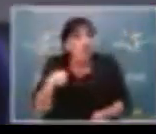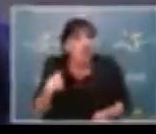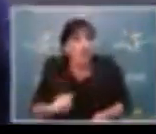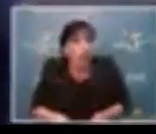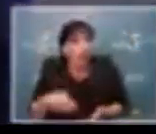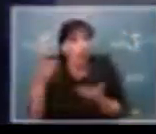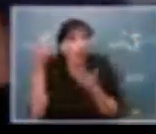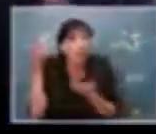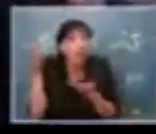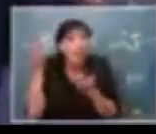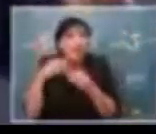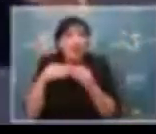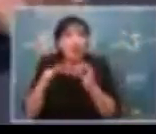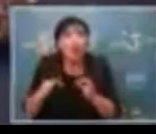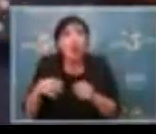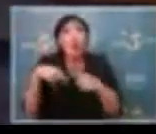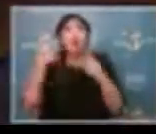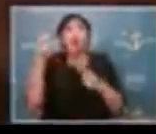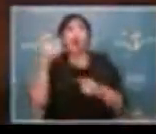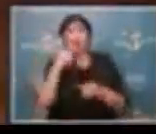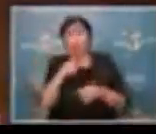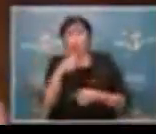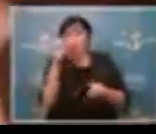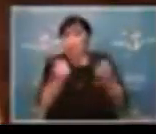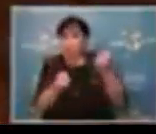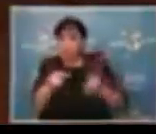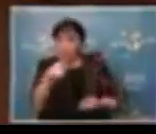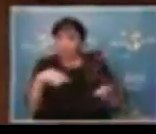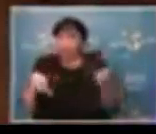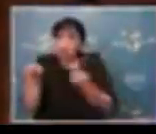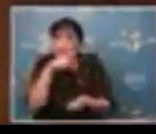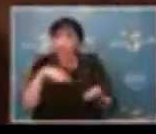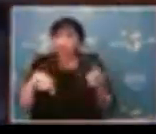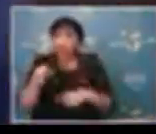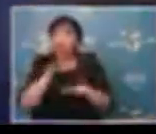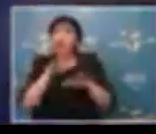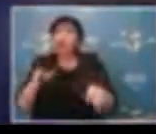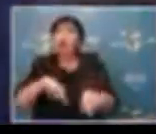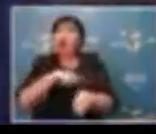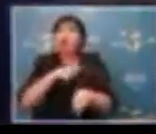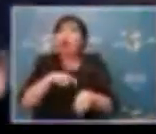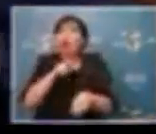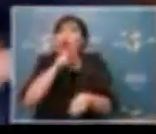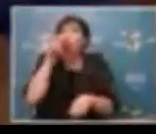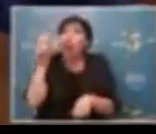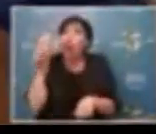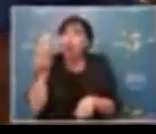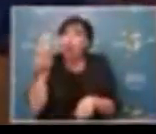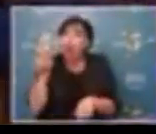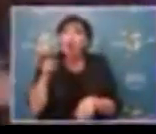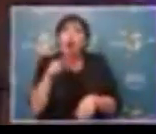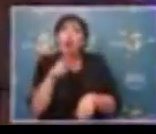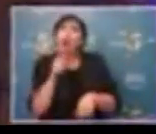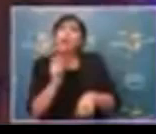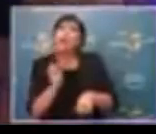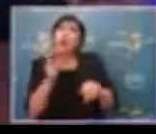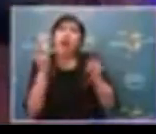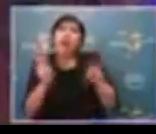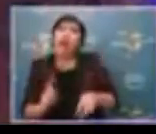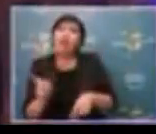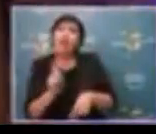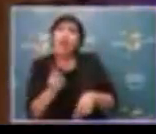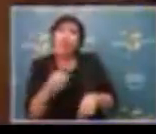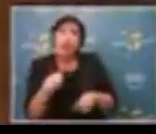i cinesi, poi dicono la tua macchina gira più di 18 ore al giorno, bene, non paghi l'energia, te la diamo